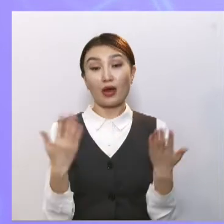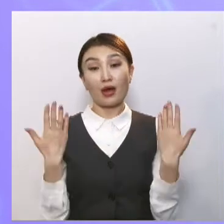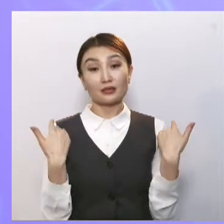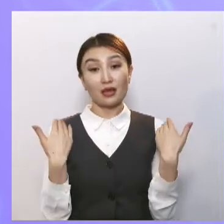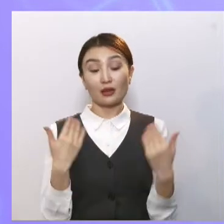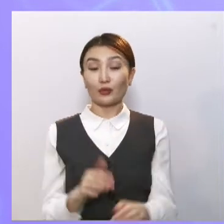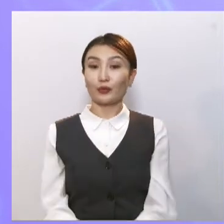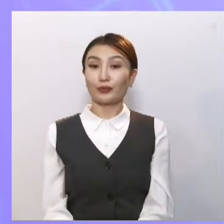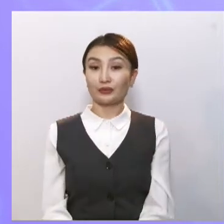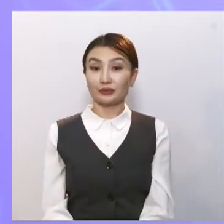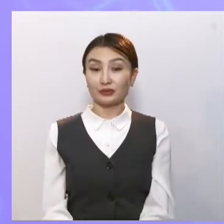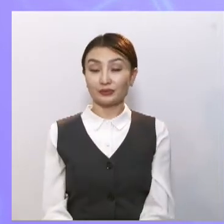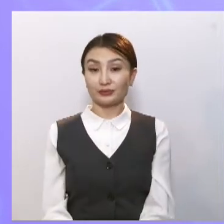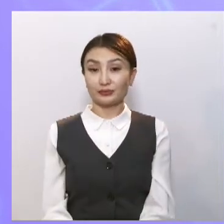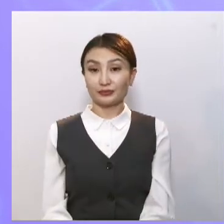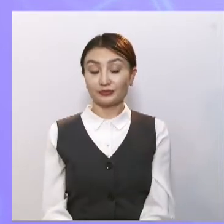алуу.